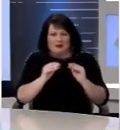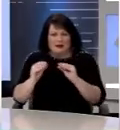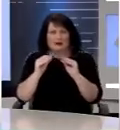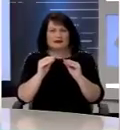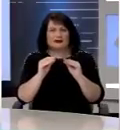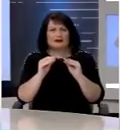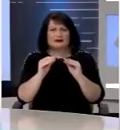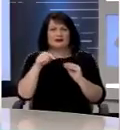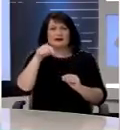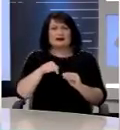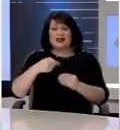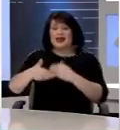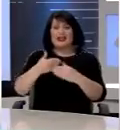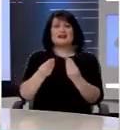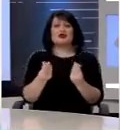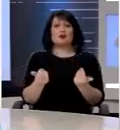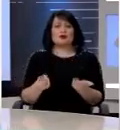ποια διαδικασία θα τοποθετηθώ στη Βουλή.